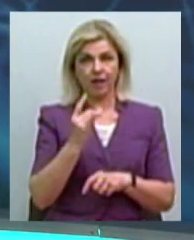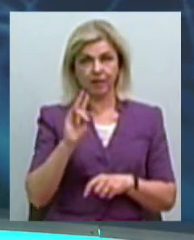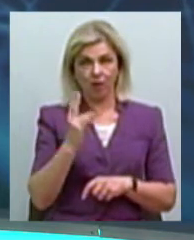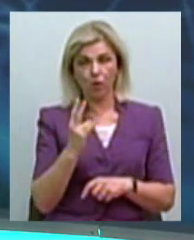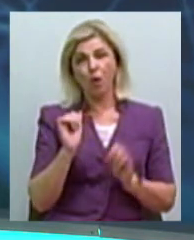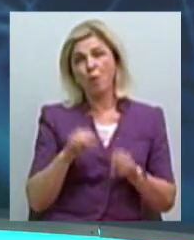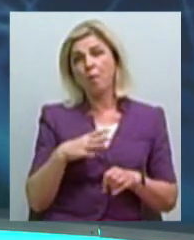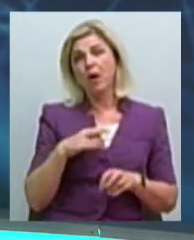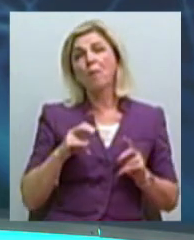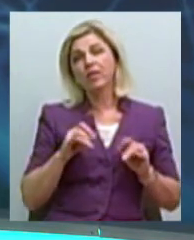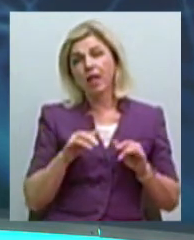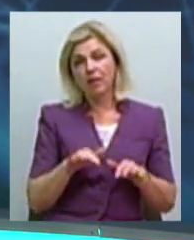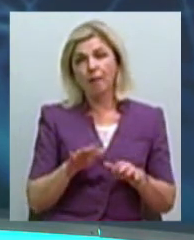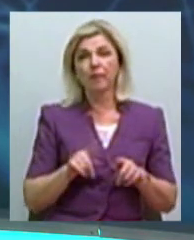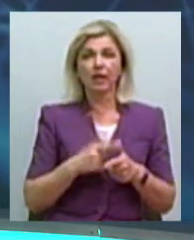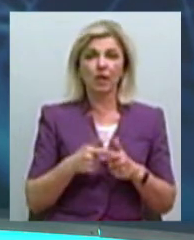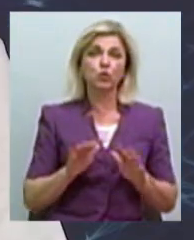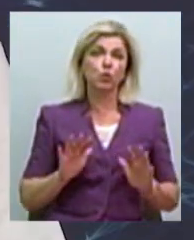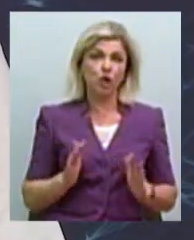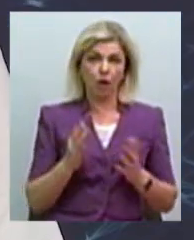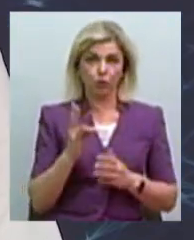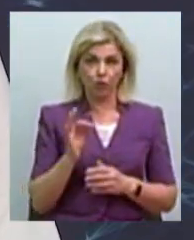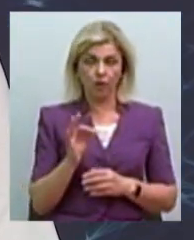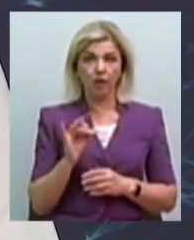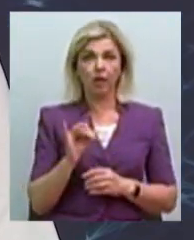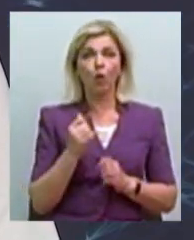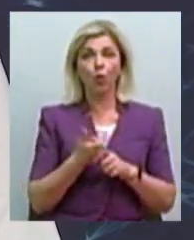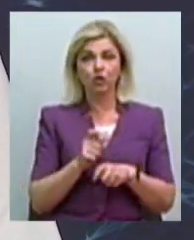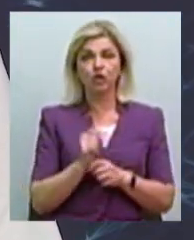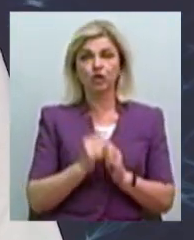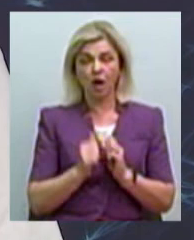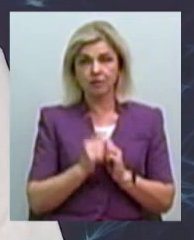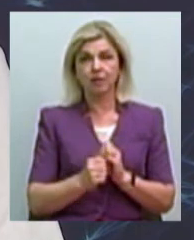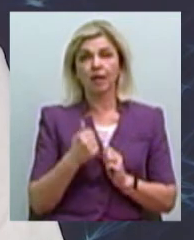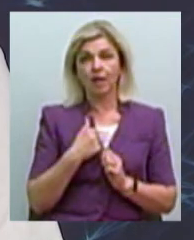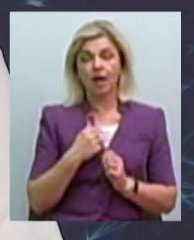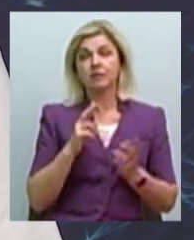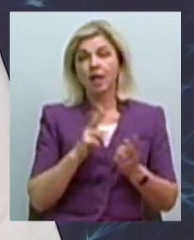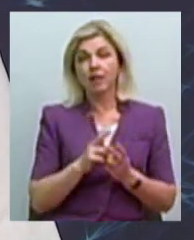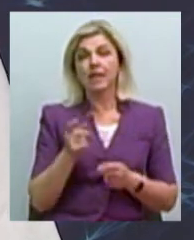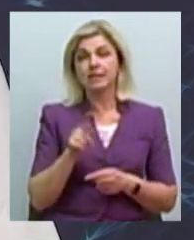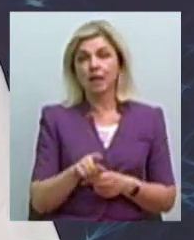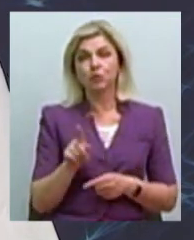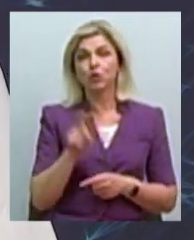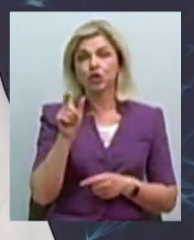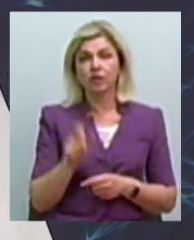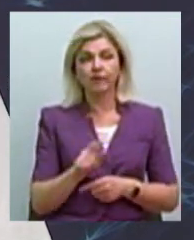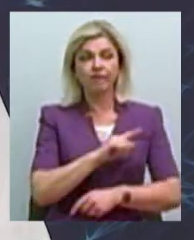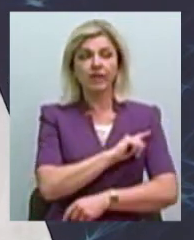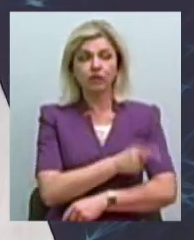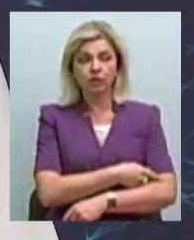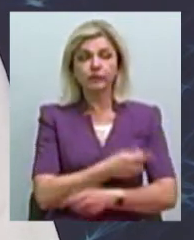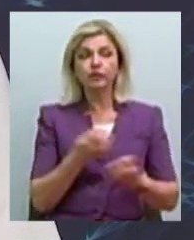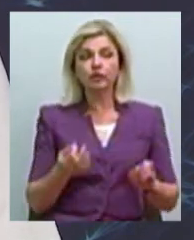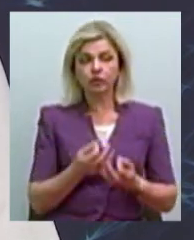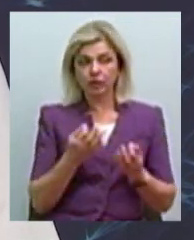по ділам. І дуже часто, ну, от, по крайней мере, сталкиваюсь с тем, что человеку физически нечего с